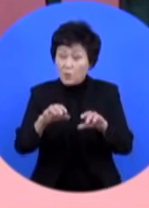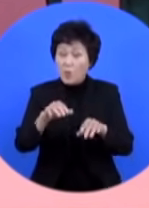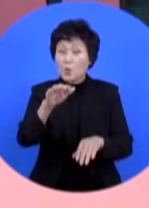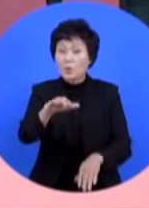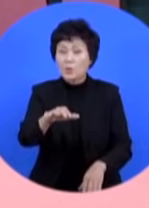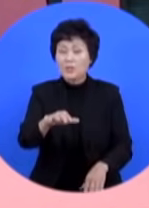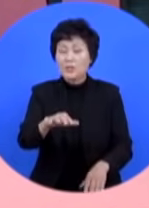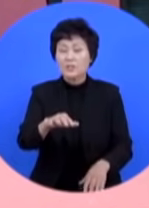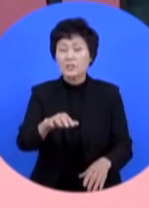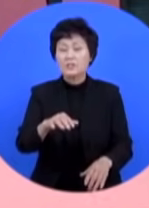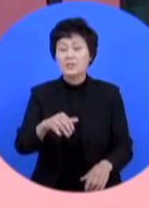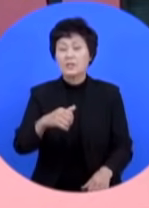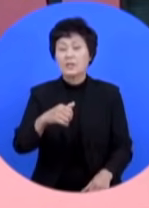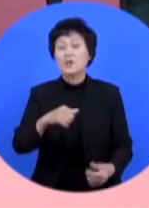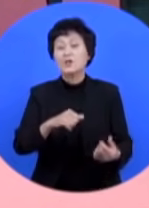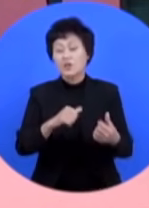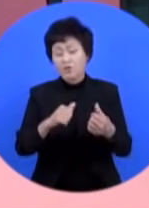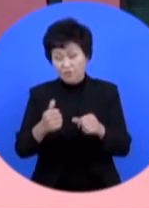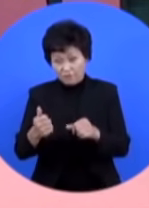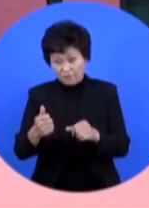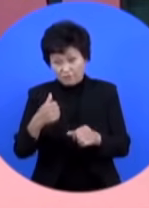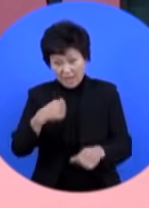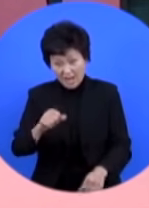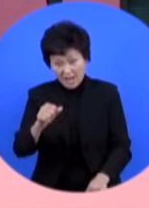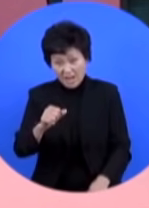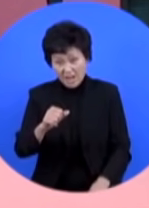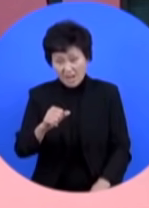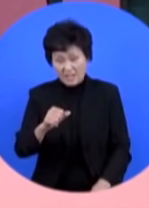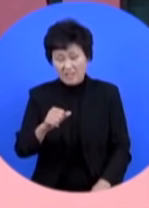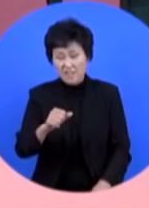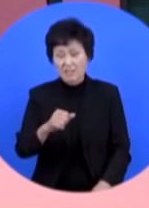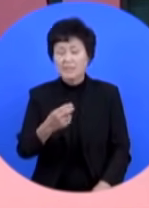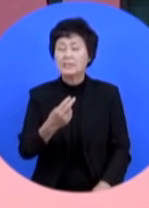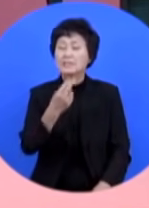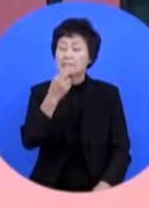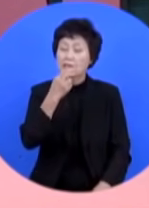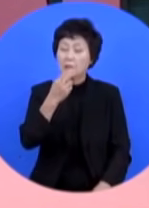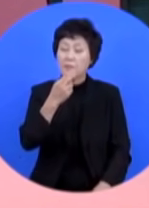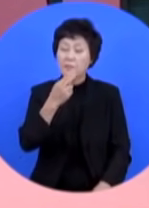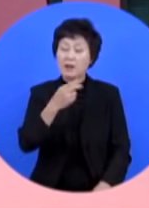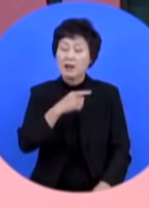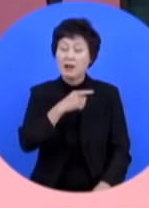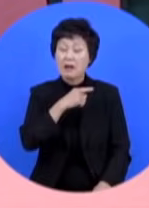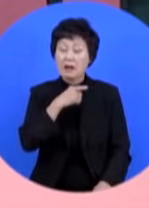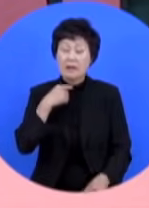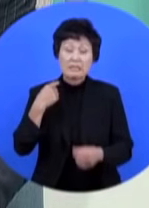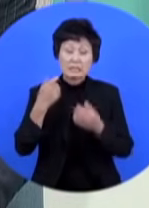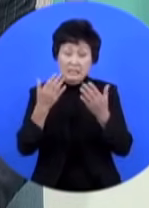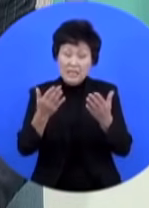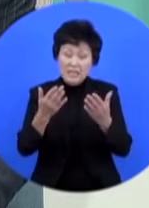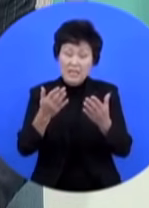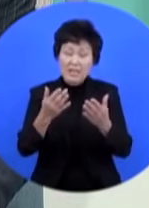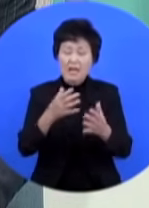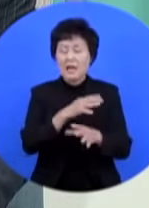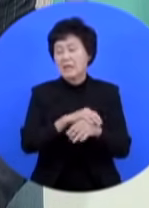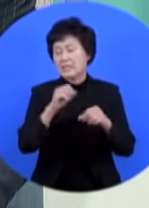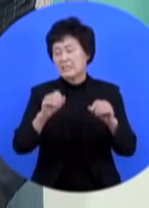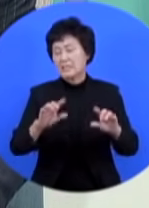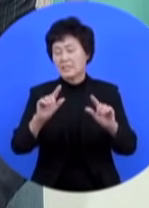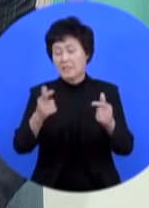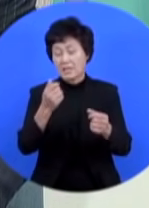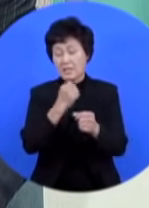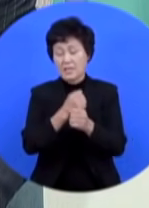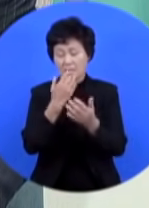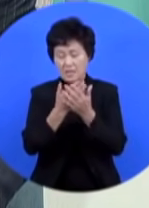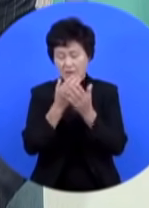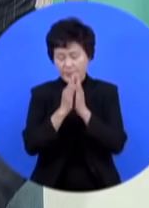이렇게 목숨을 낳은 아들의 희생이 헛되지 않게 해달라는 그 기도를 드렸습니다. 그런데 참 이